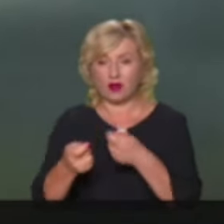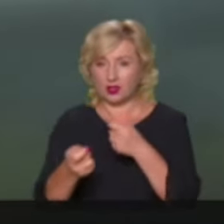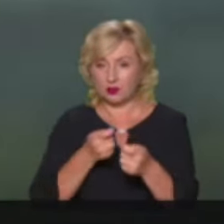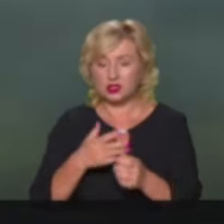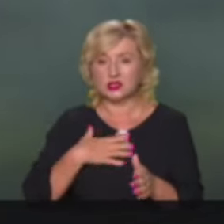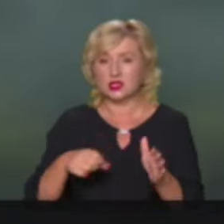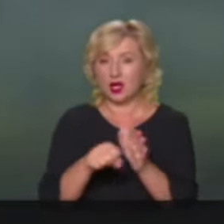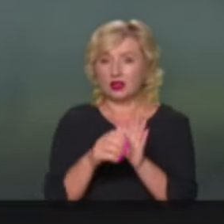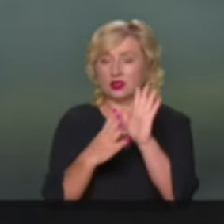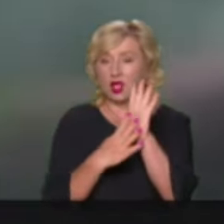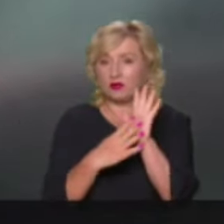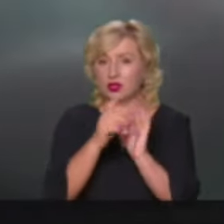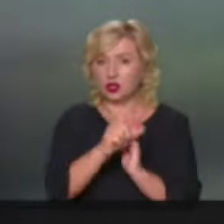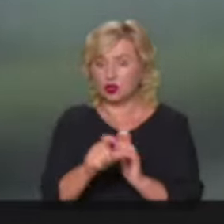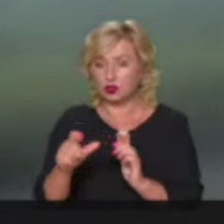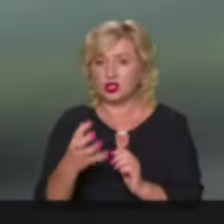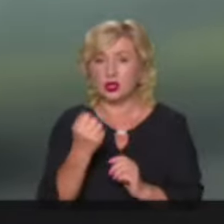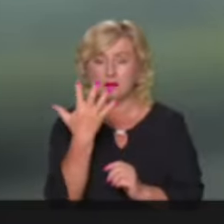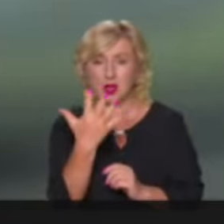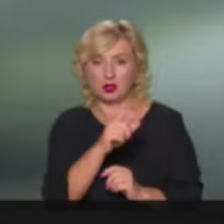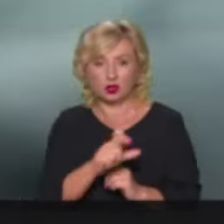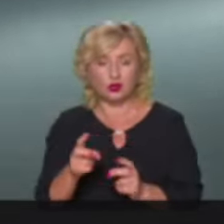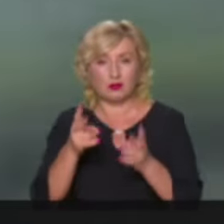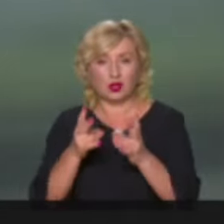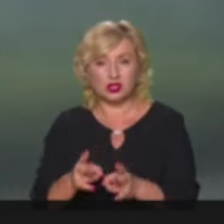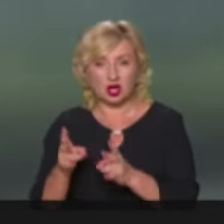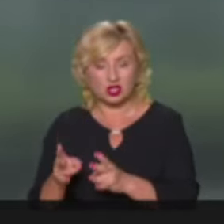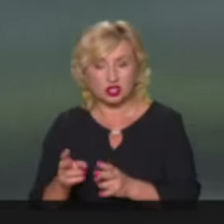загинуло 9 людей, ще 5 постраждало.